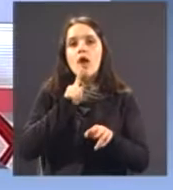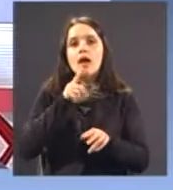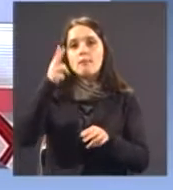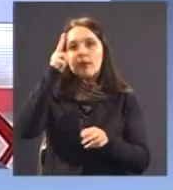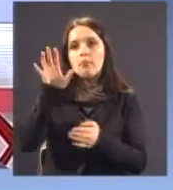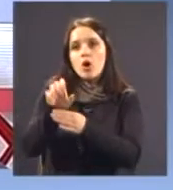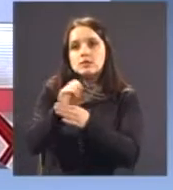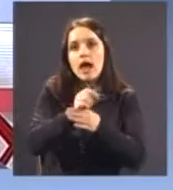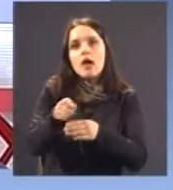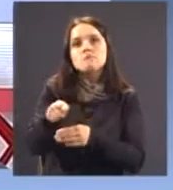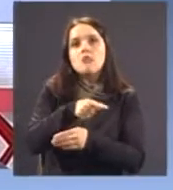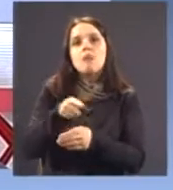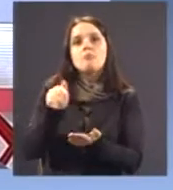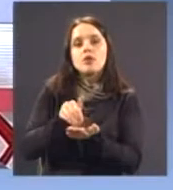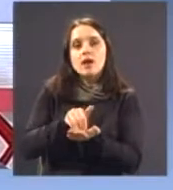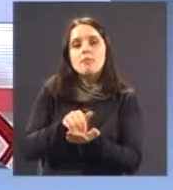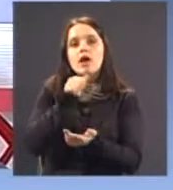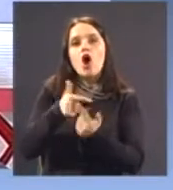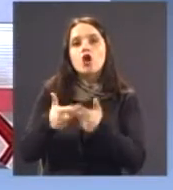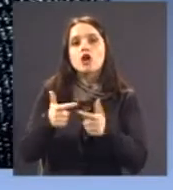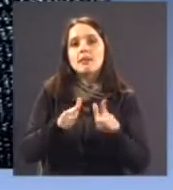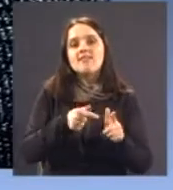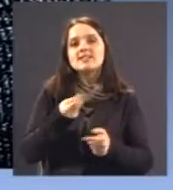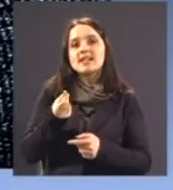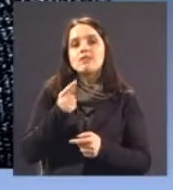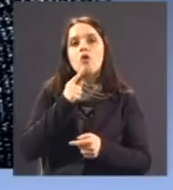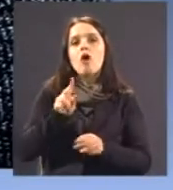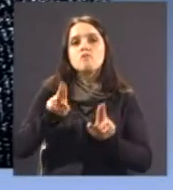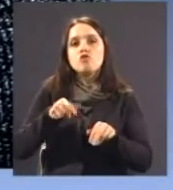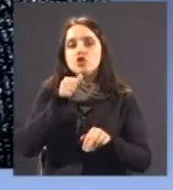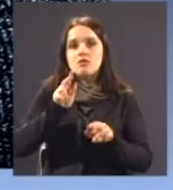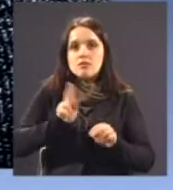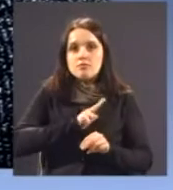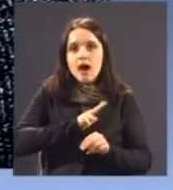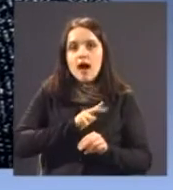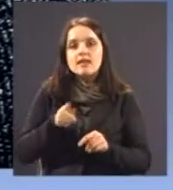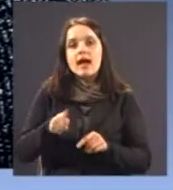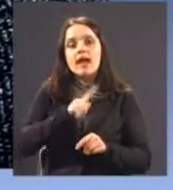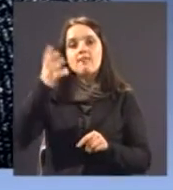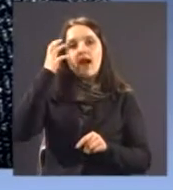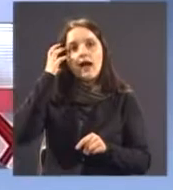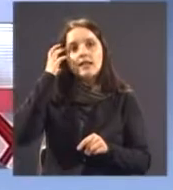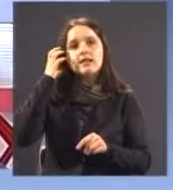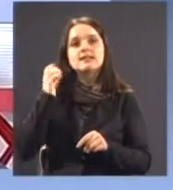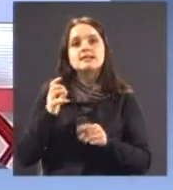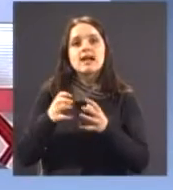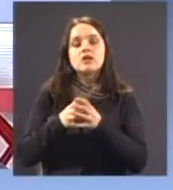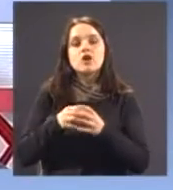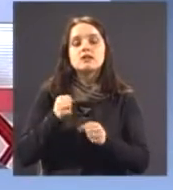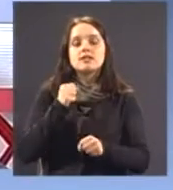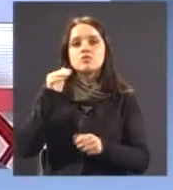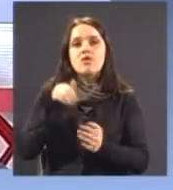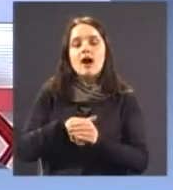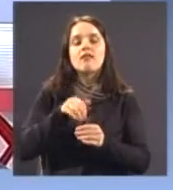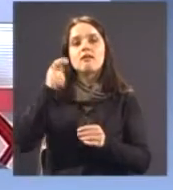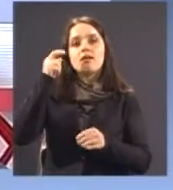potrebe i odobrava sredstva koja može i ima. I taj nevladin sektor zapravo radi jako puno na